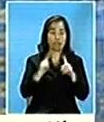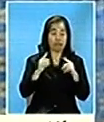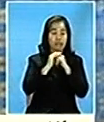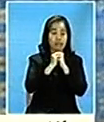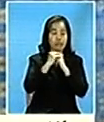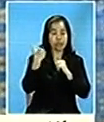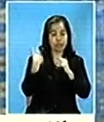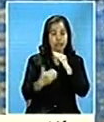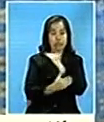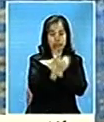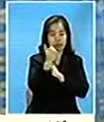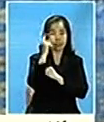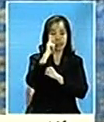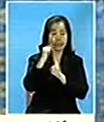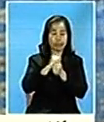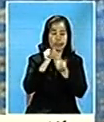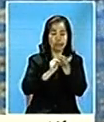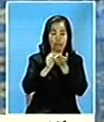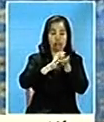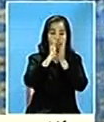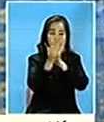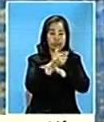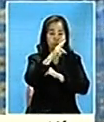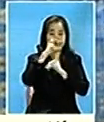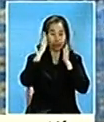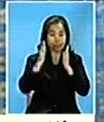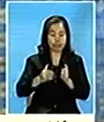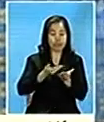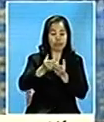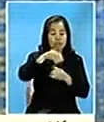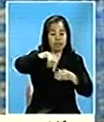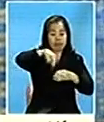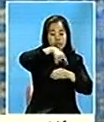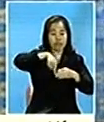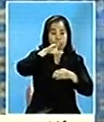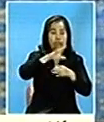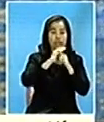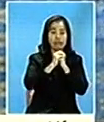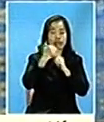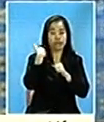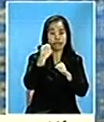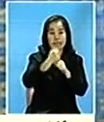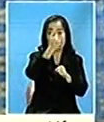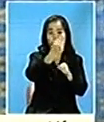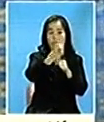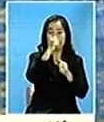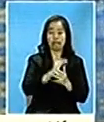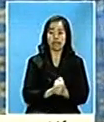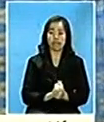าสเพราะเขาคน 1,300 ล้านคนเขามีกำลังซื้อภายในประเทศผิดเองขายเองก็ย่อมได้แ